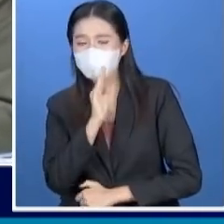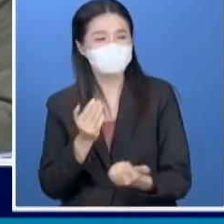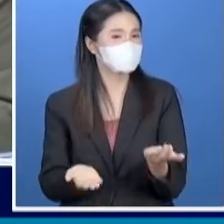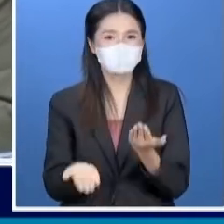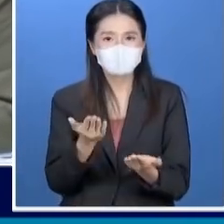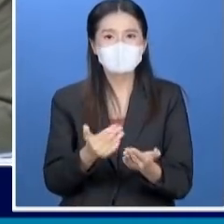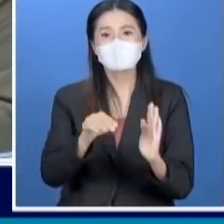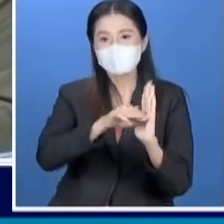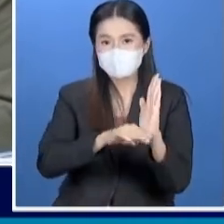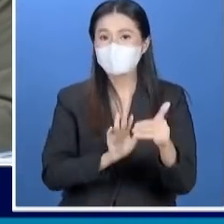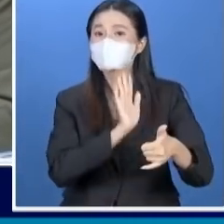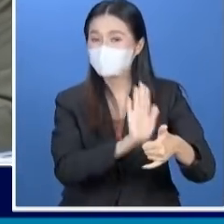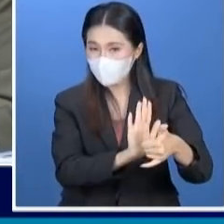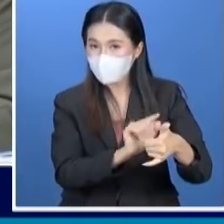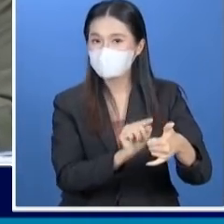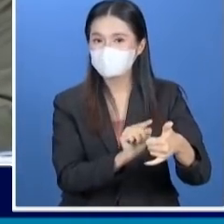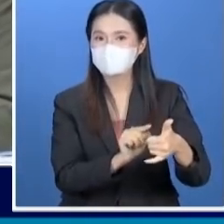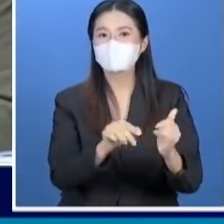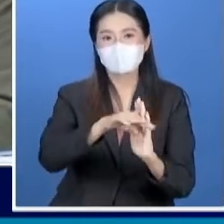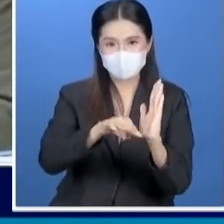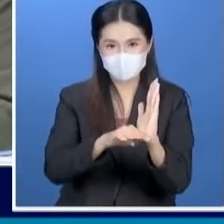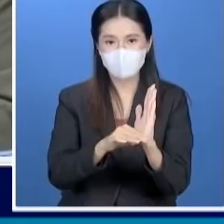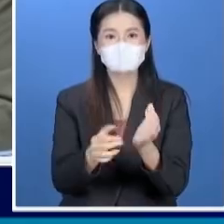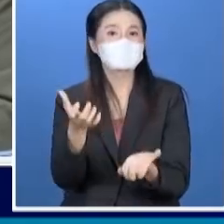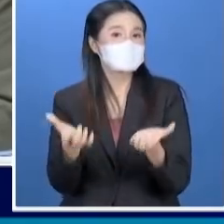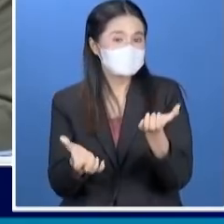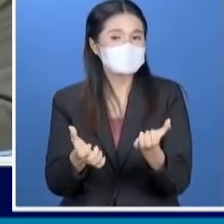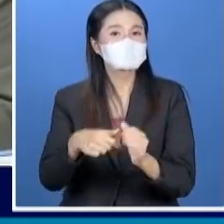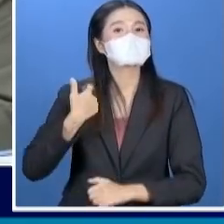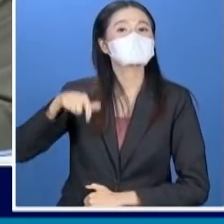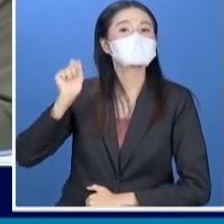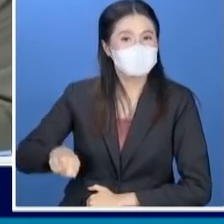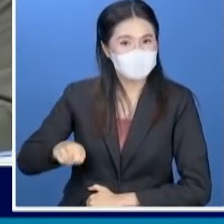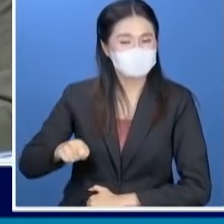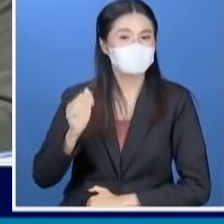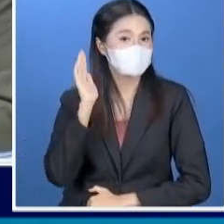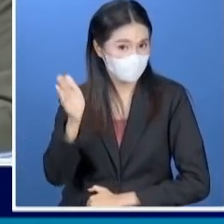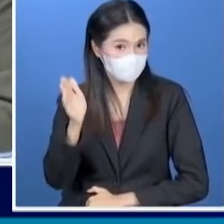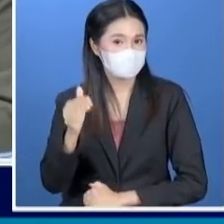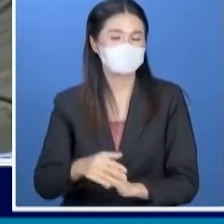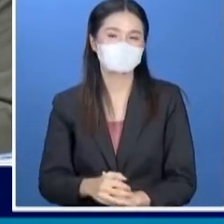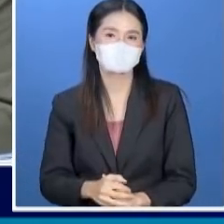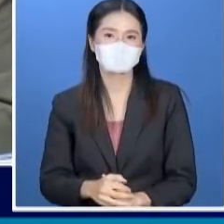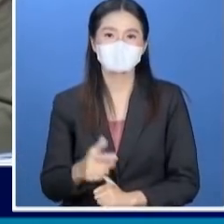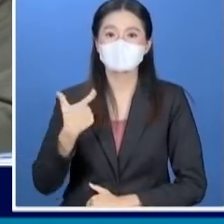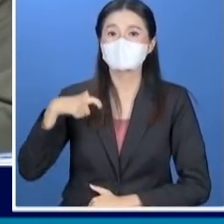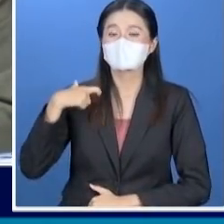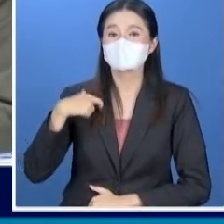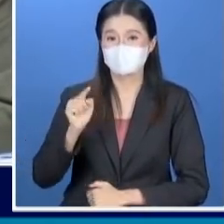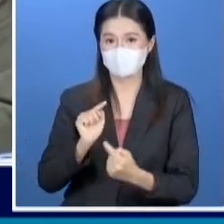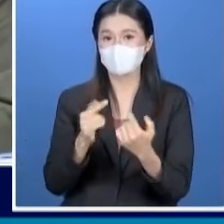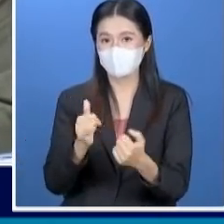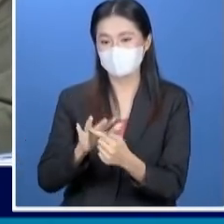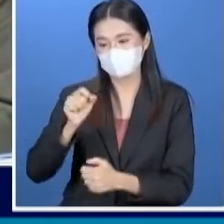เนี่ยก็อยู่ในขั้นตอนของการกระบวนการยุติธรรมต่อไปนะครับวันนี้แซนก็ถูกดำเนินค